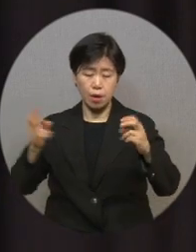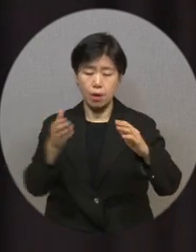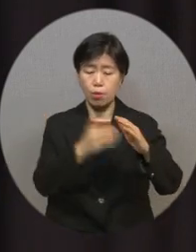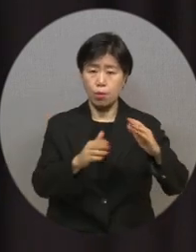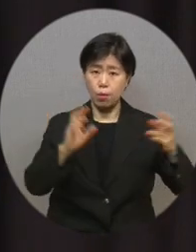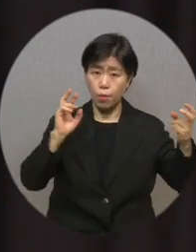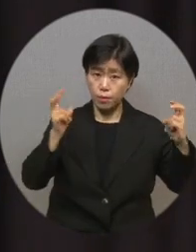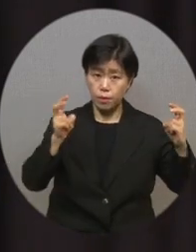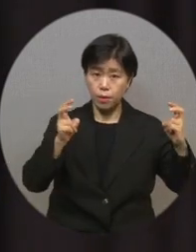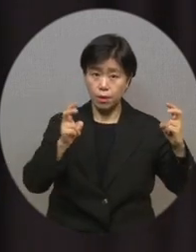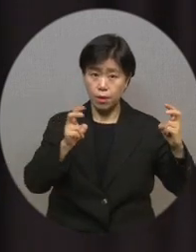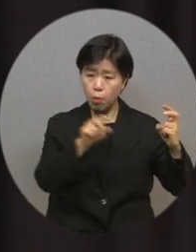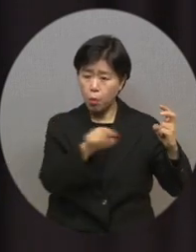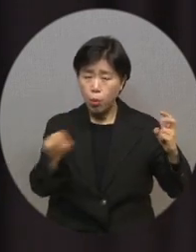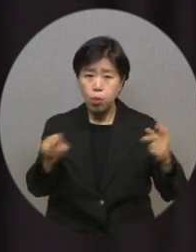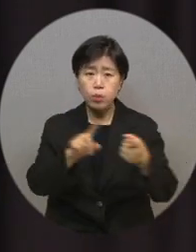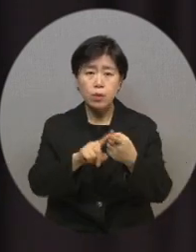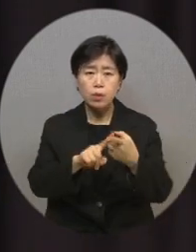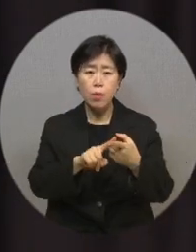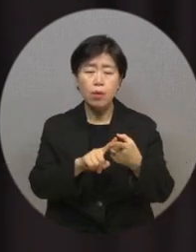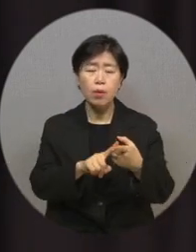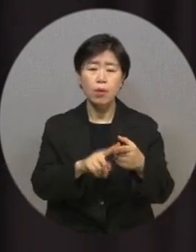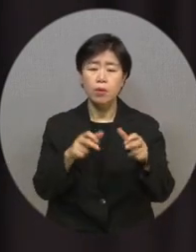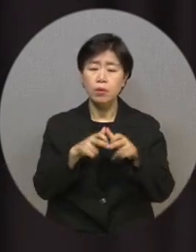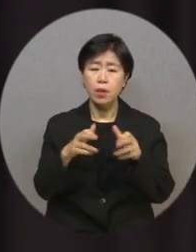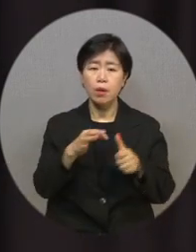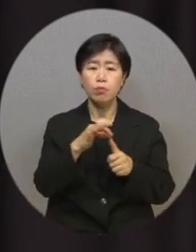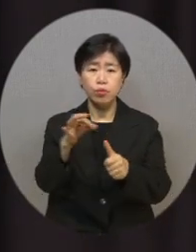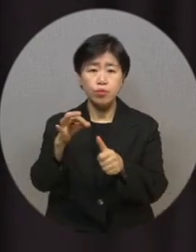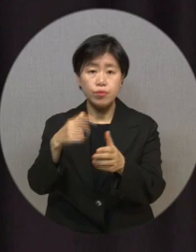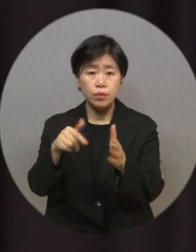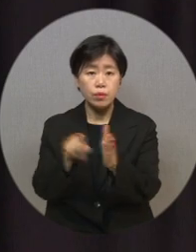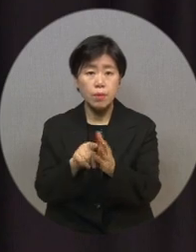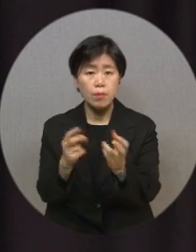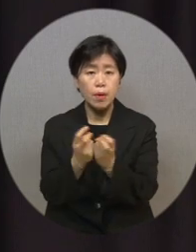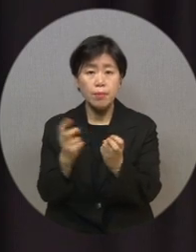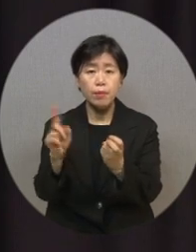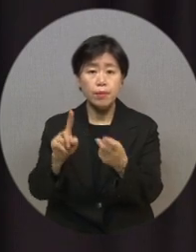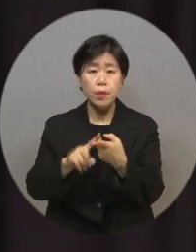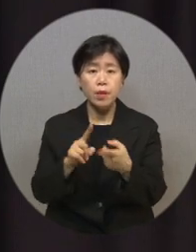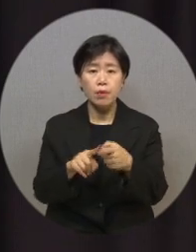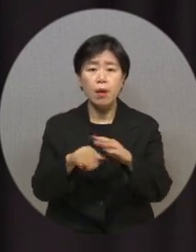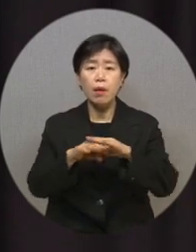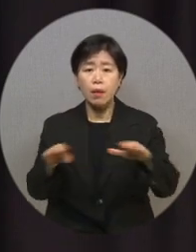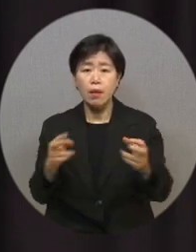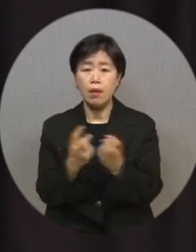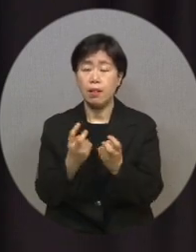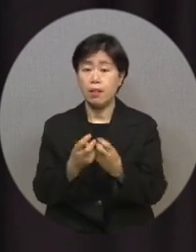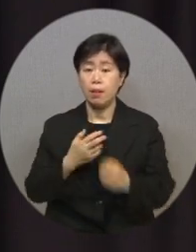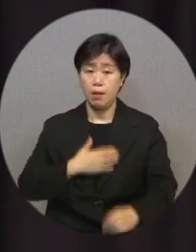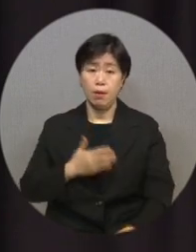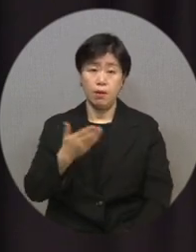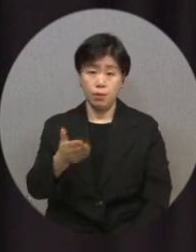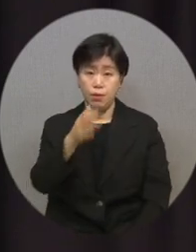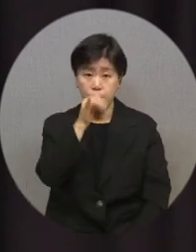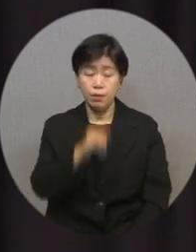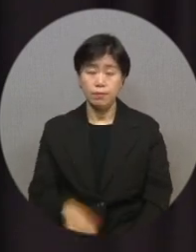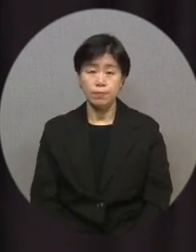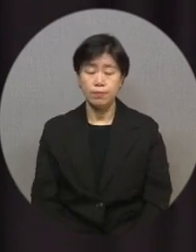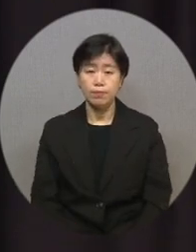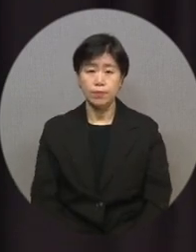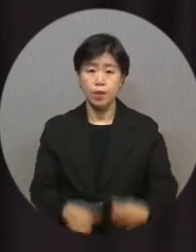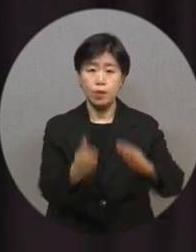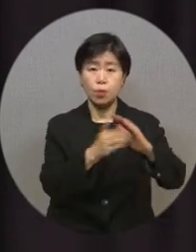제시하기 위한 고용 솔루션을 저희가 지속 적으로 제공하고 있고요 어 지금 이제 공공 기간은 저희가 한번 다 컨설팅이